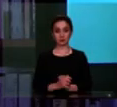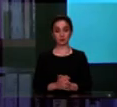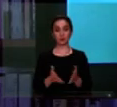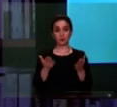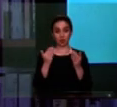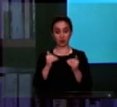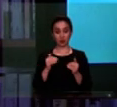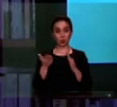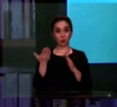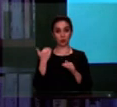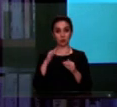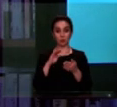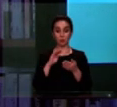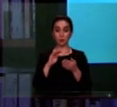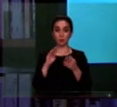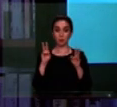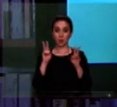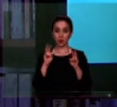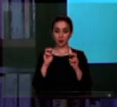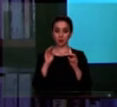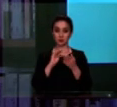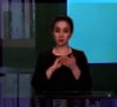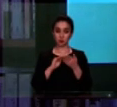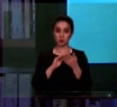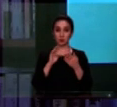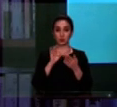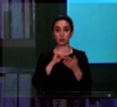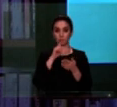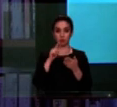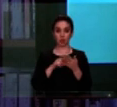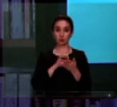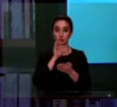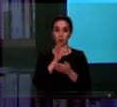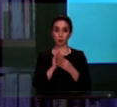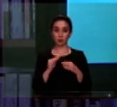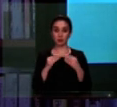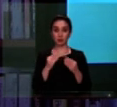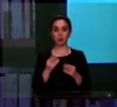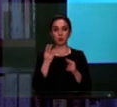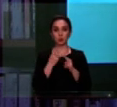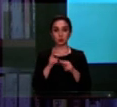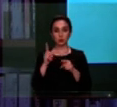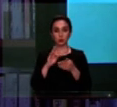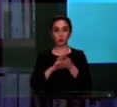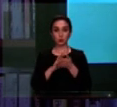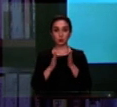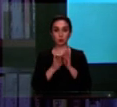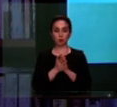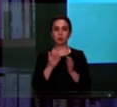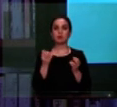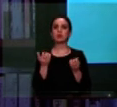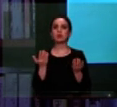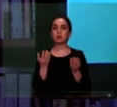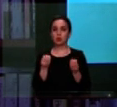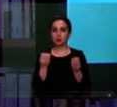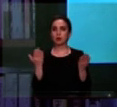Keling, o'tilgan mavzu bo'yicha savollarga javob bersangiz. Публицистик услубны яна